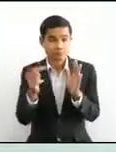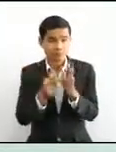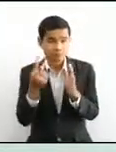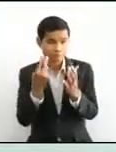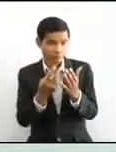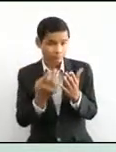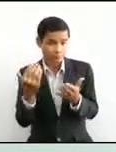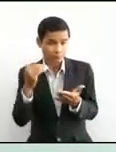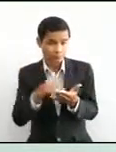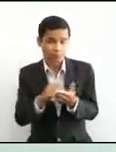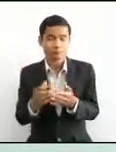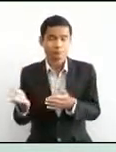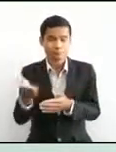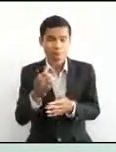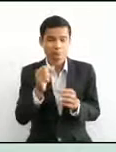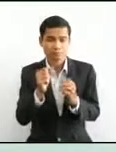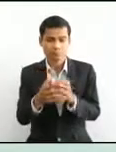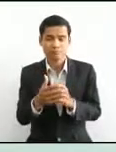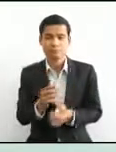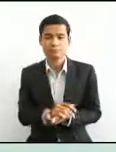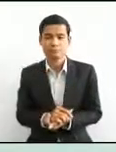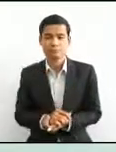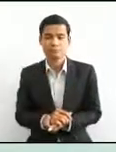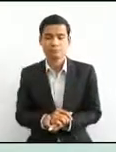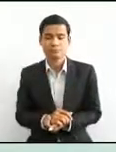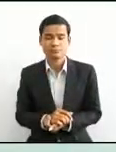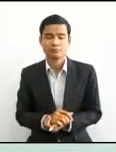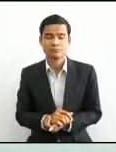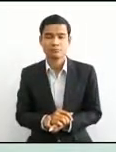Ta, chấp đàm ở khả nế ta. Chấp đàm.